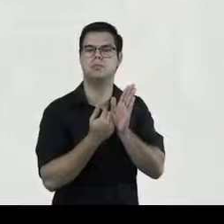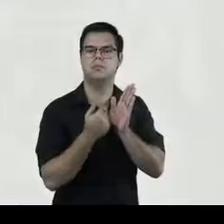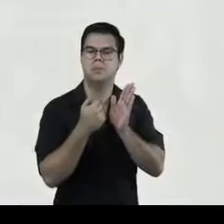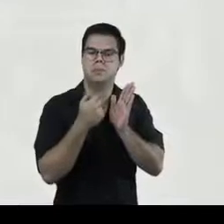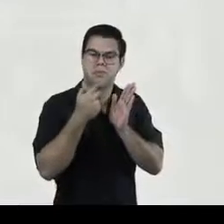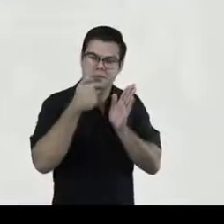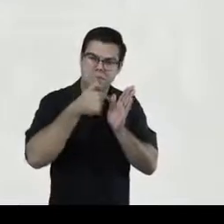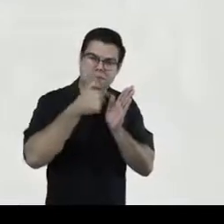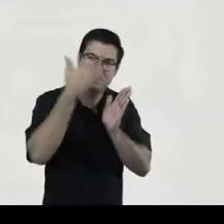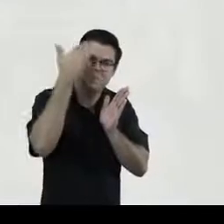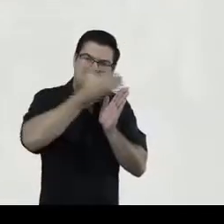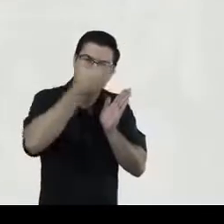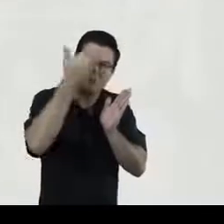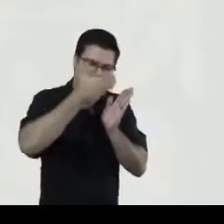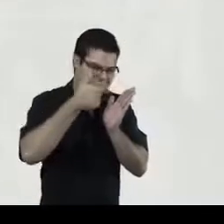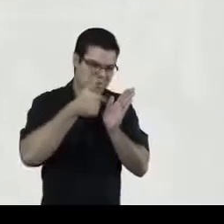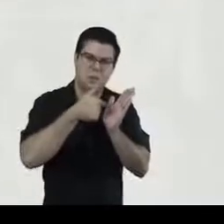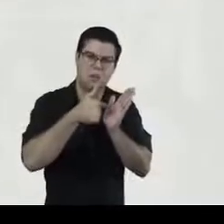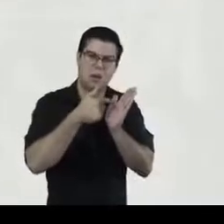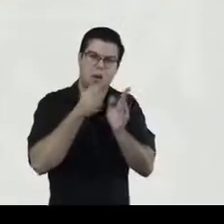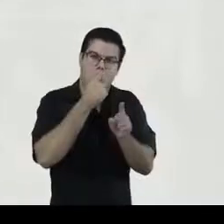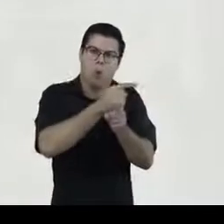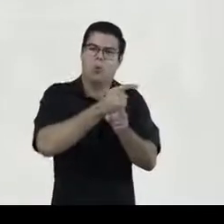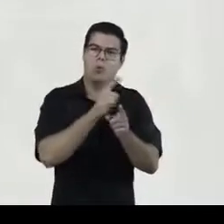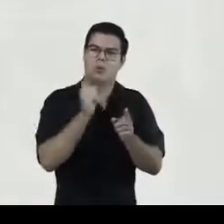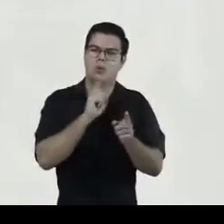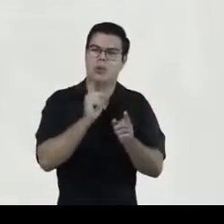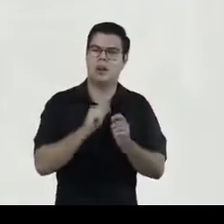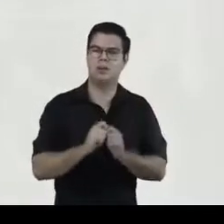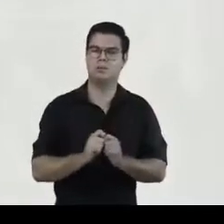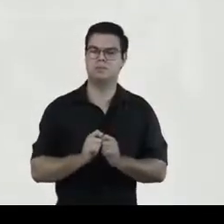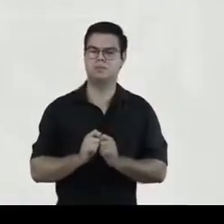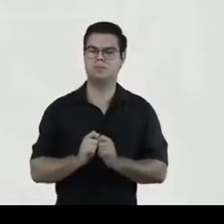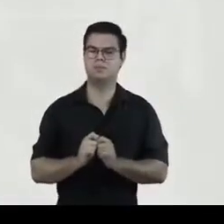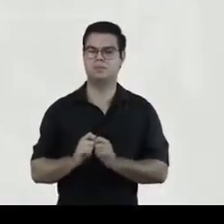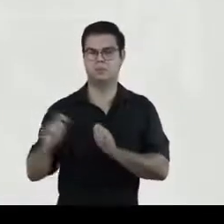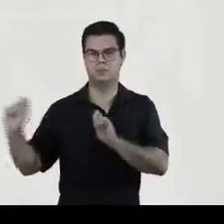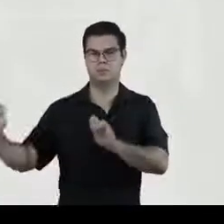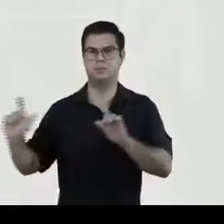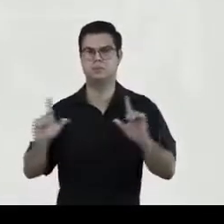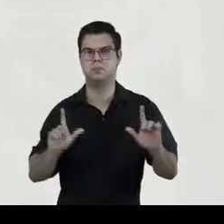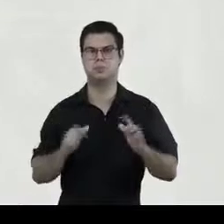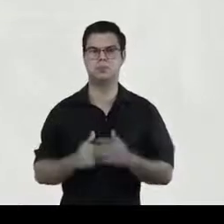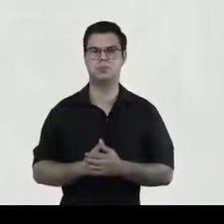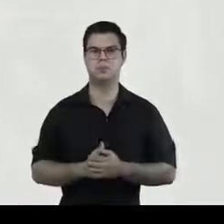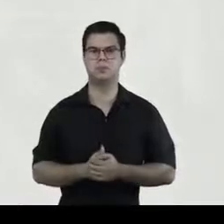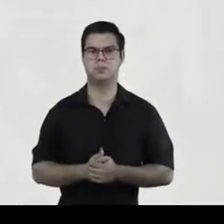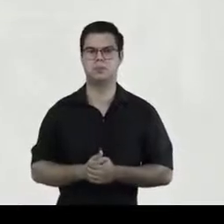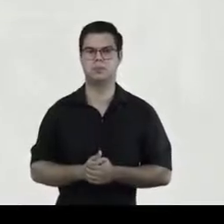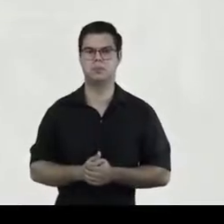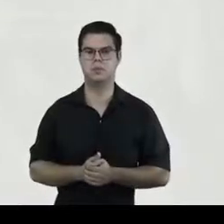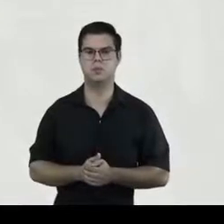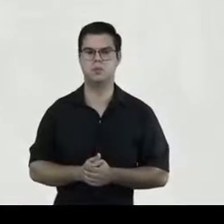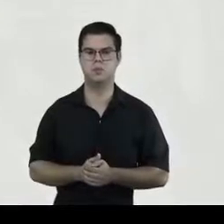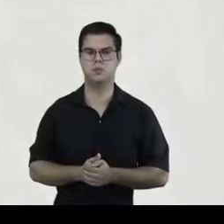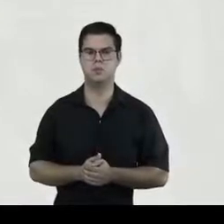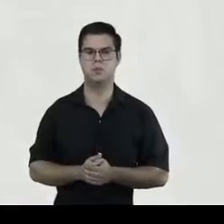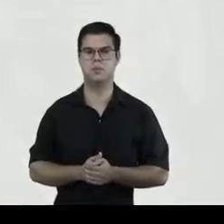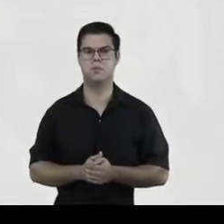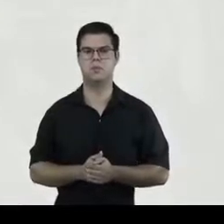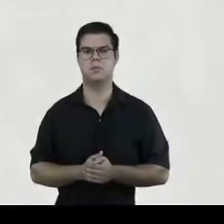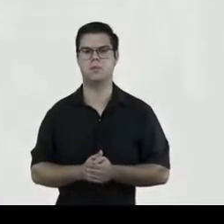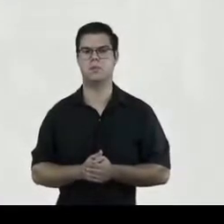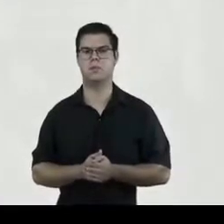Suivante. En revanche, on a ceci. Et ceci, pour moi, ça se lit au